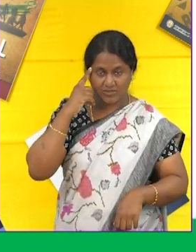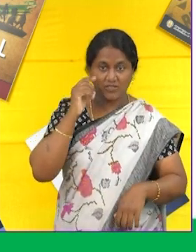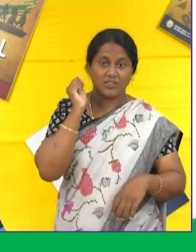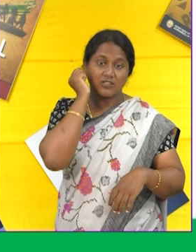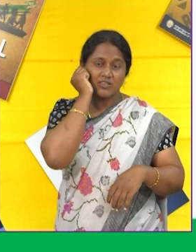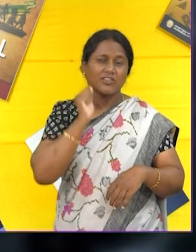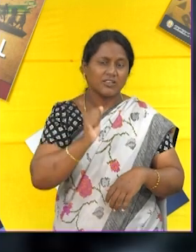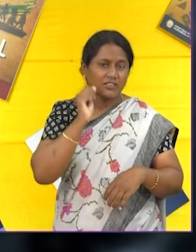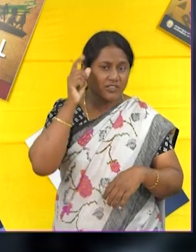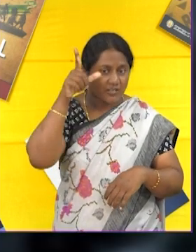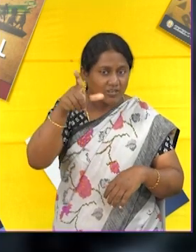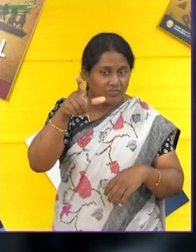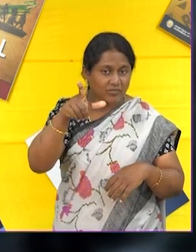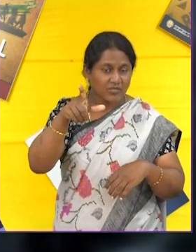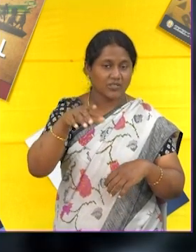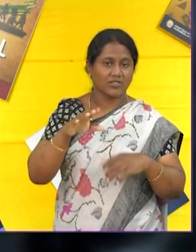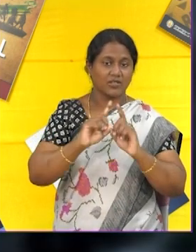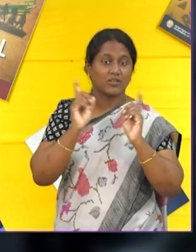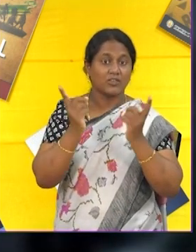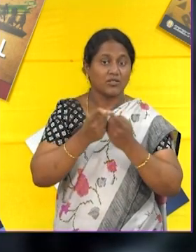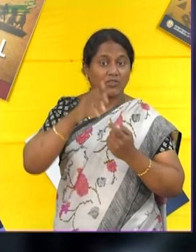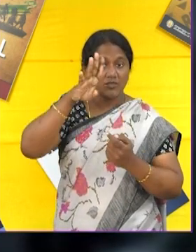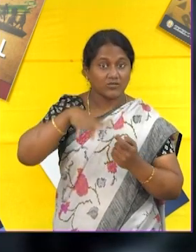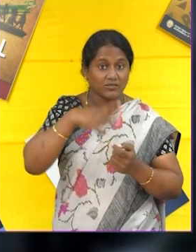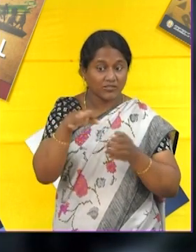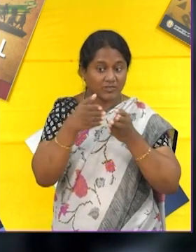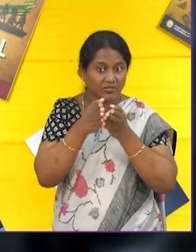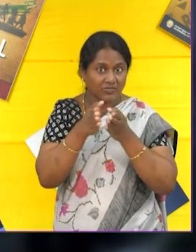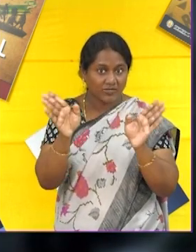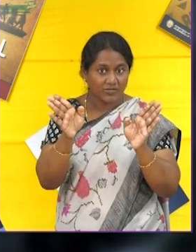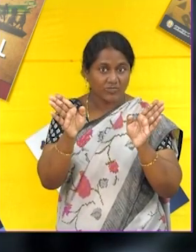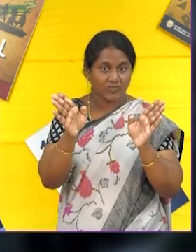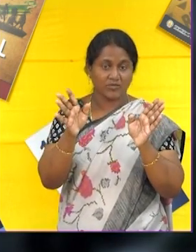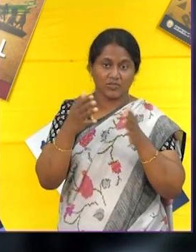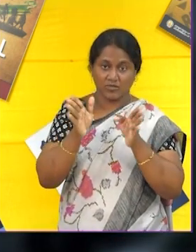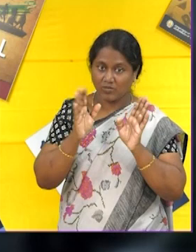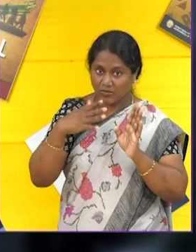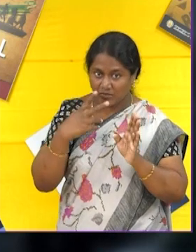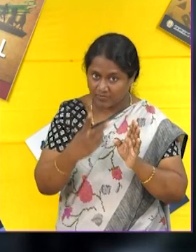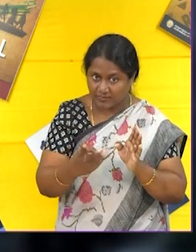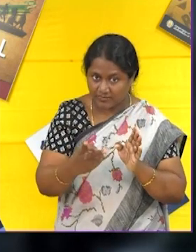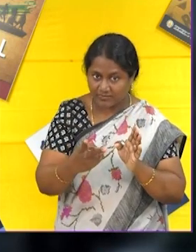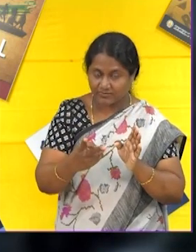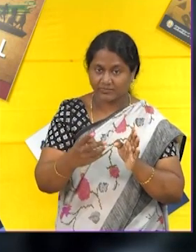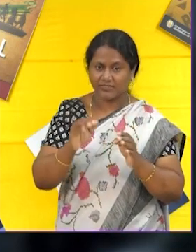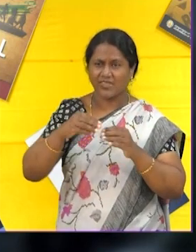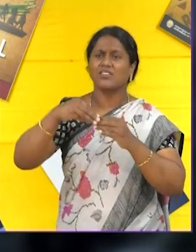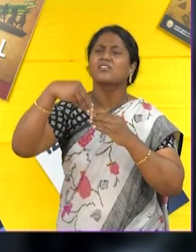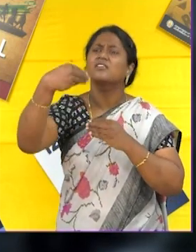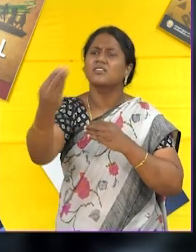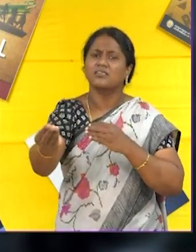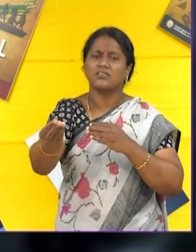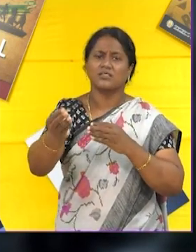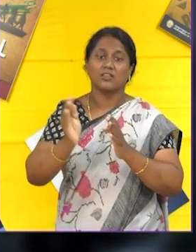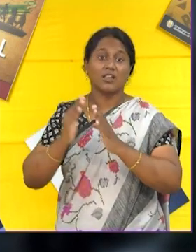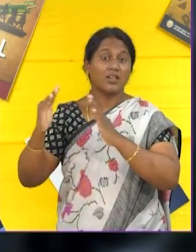டக்குன்னு ஜன்னலை திறந்தாங்க. flung up a window of a bedroom. அவங்க பெட்ரூம் ஜன்னலை ஓப்பன் பண்ணாங்க. அதை ஓப்பன்